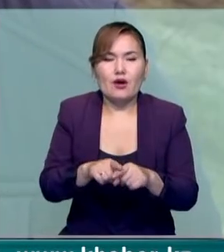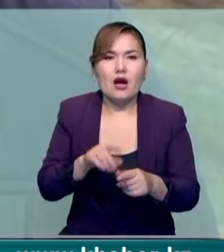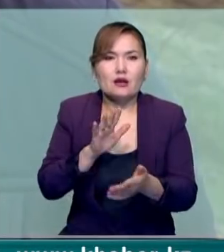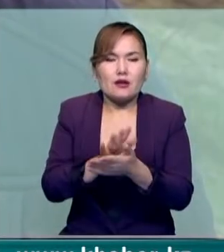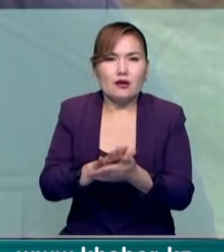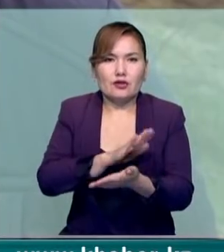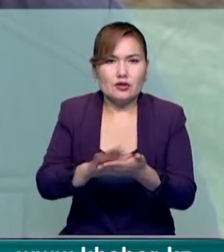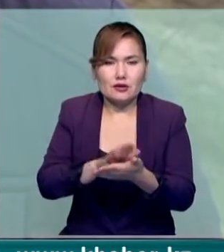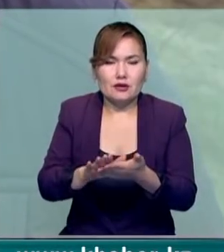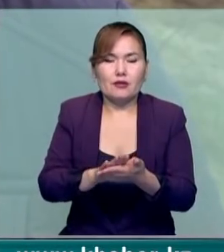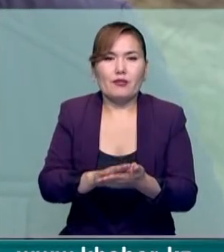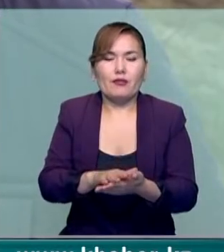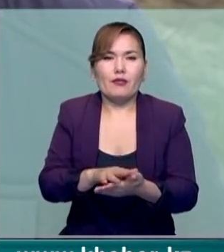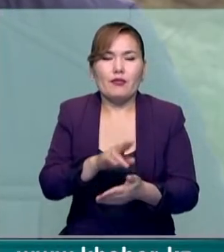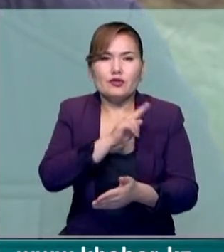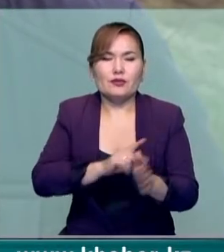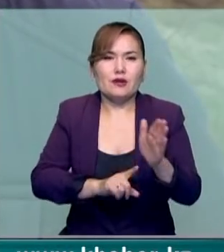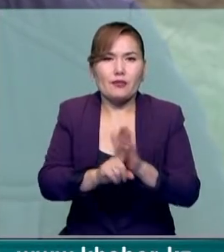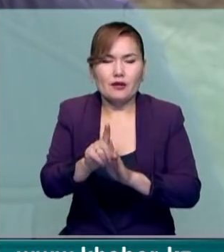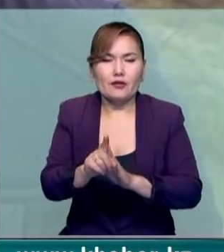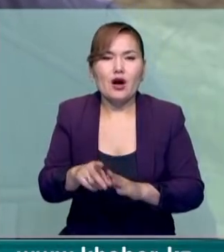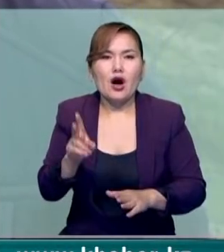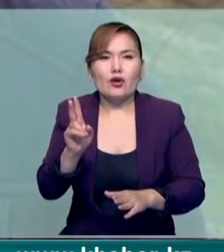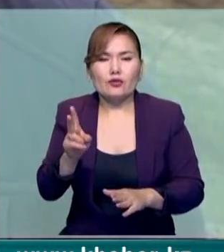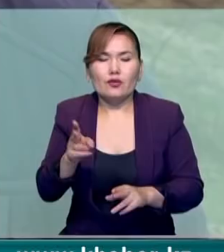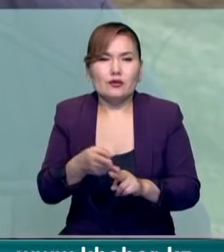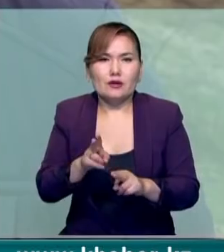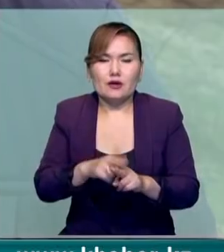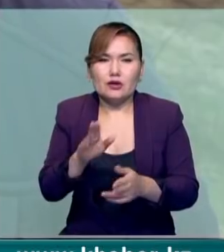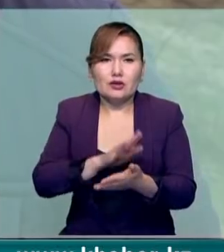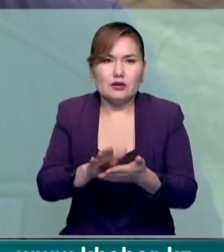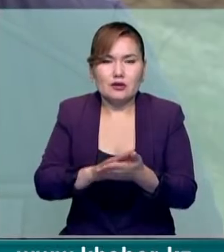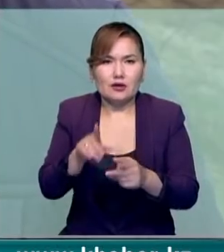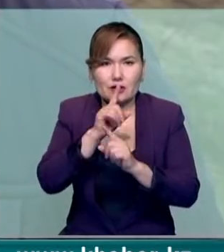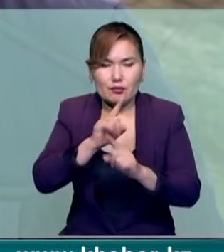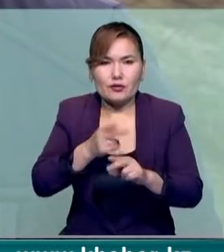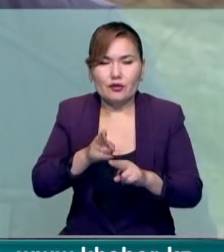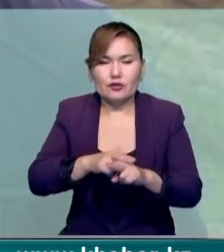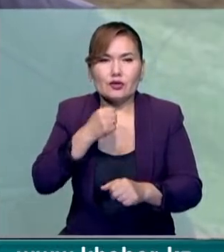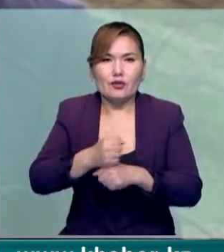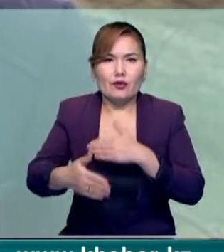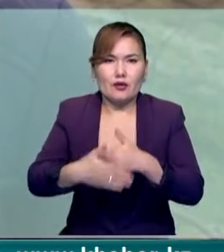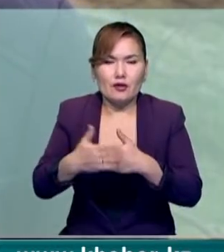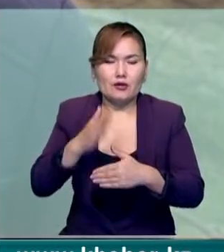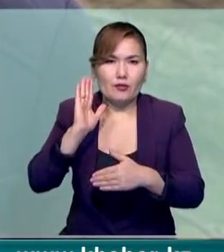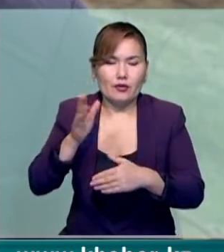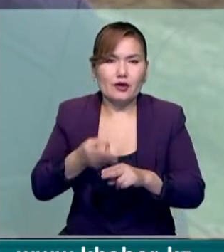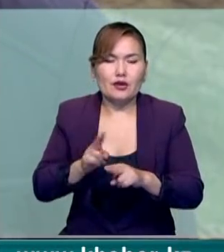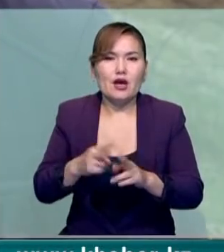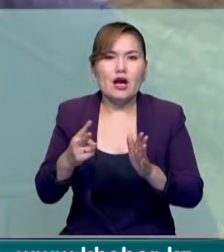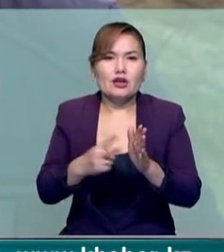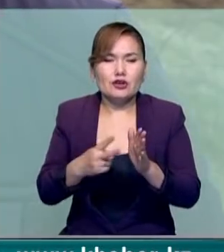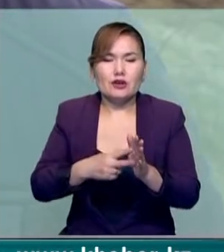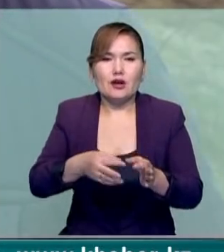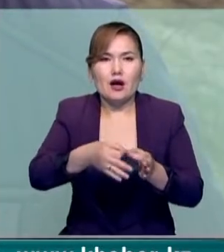де жұмысты нашар жүргізген үшін біздің инспекторлармен 7